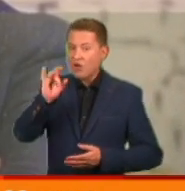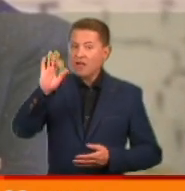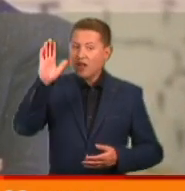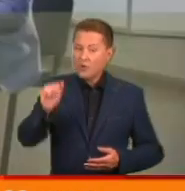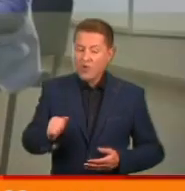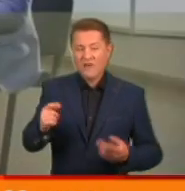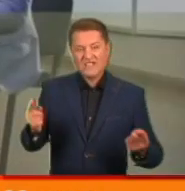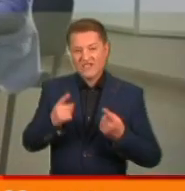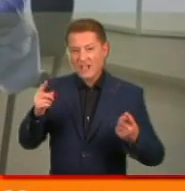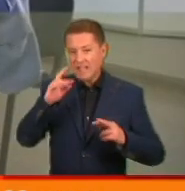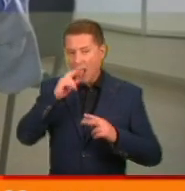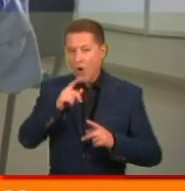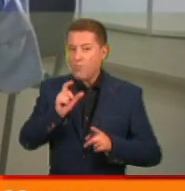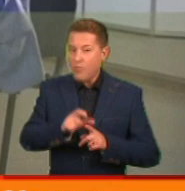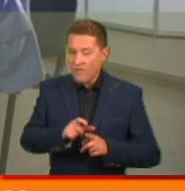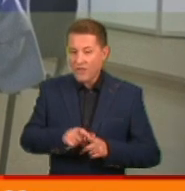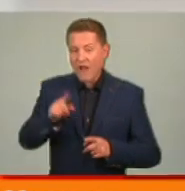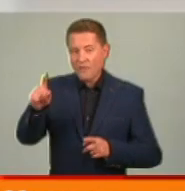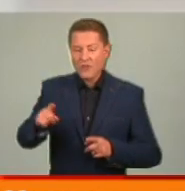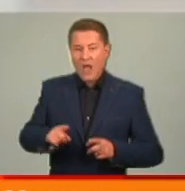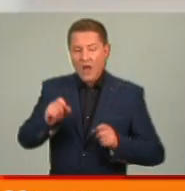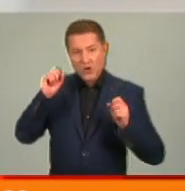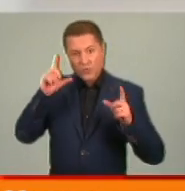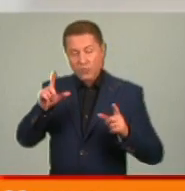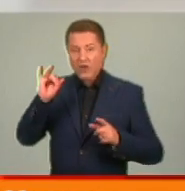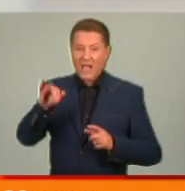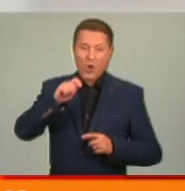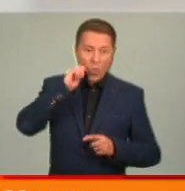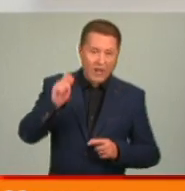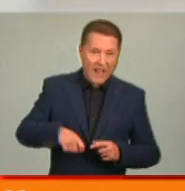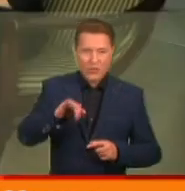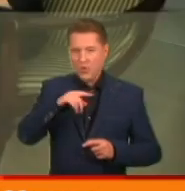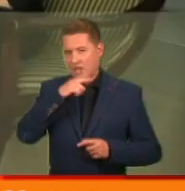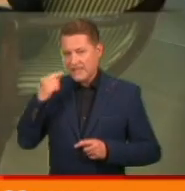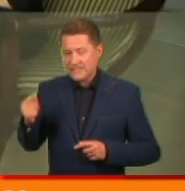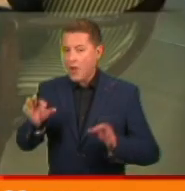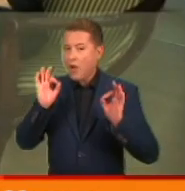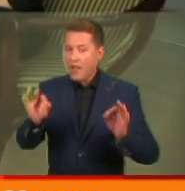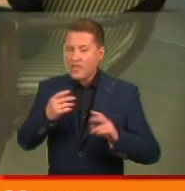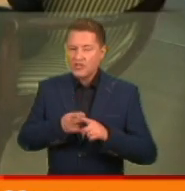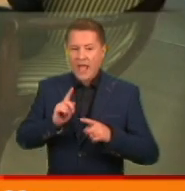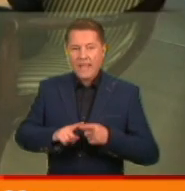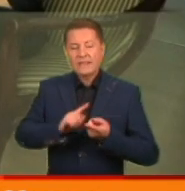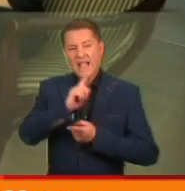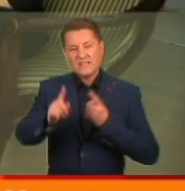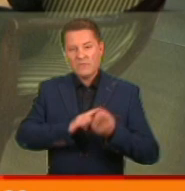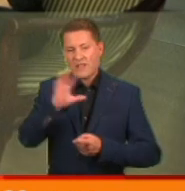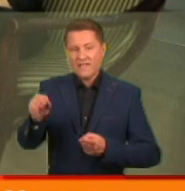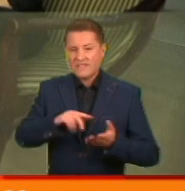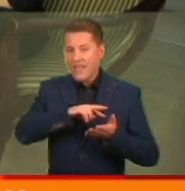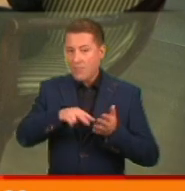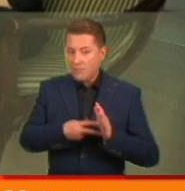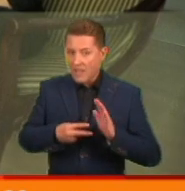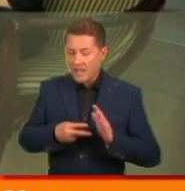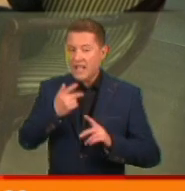звичайна обмовка, але саме вона розбурхає і Росію, і Україну. Конечно, это изменило все планы, потому что это просто